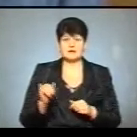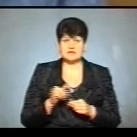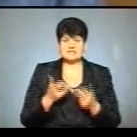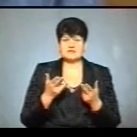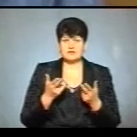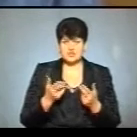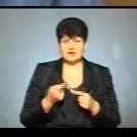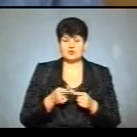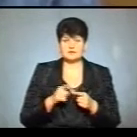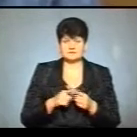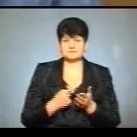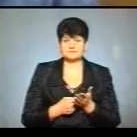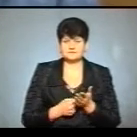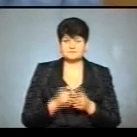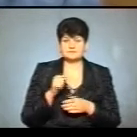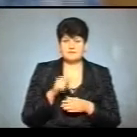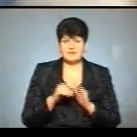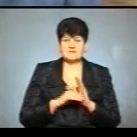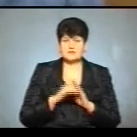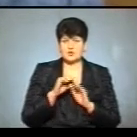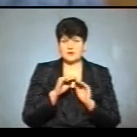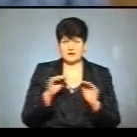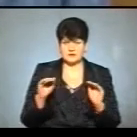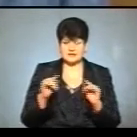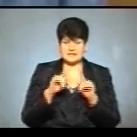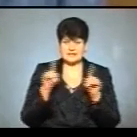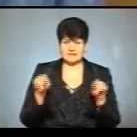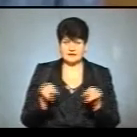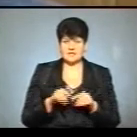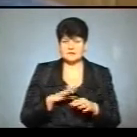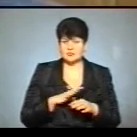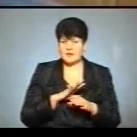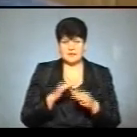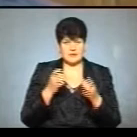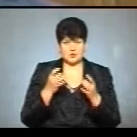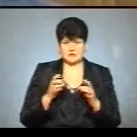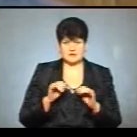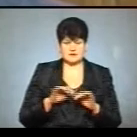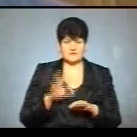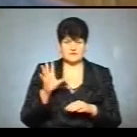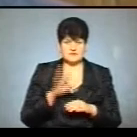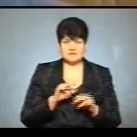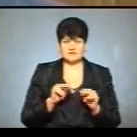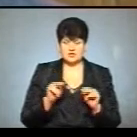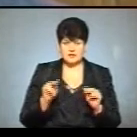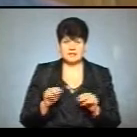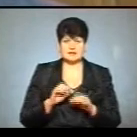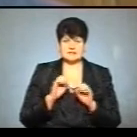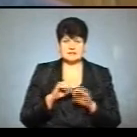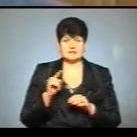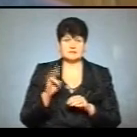це засвідчує про їх високий рівень, тому що сертифікація вона була непростою справою. Всі вчителі, які пройшли